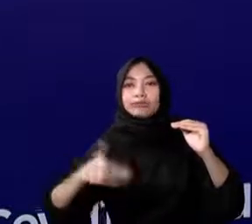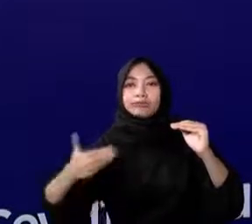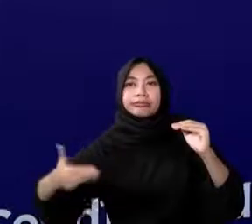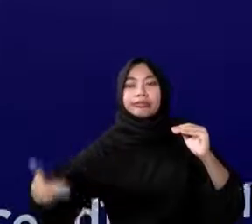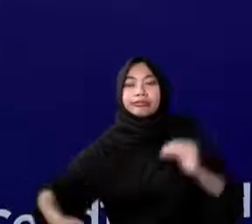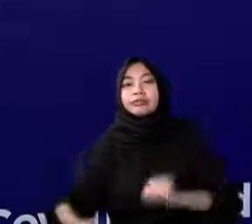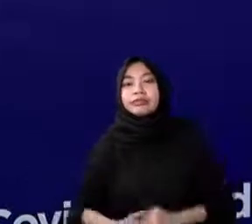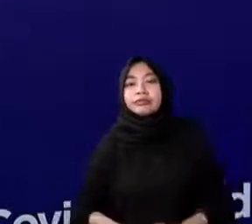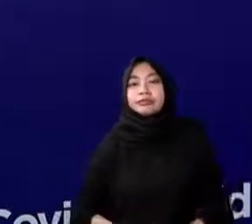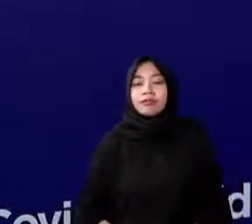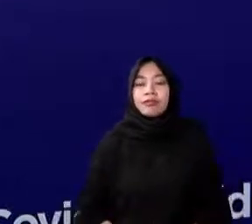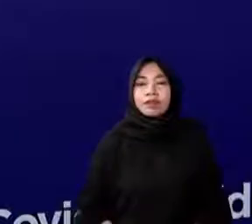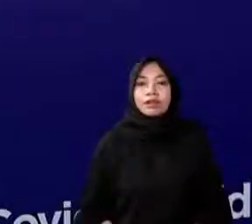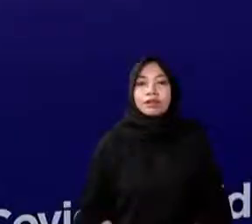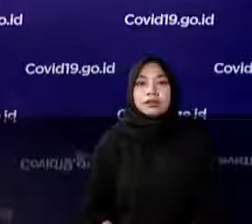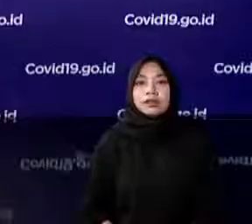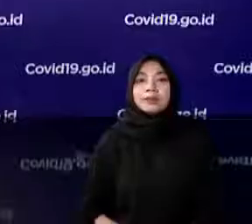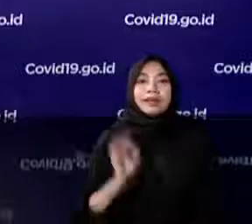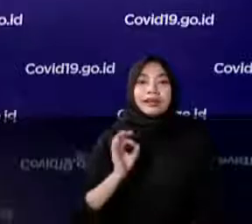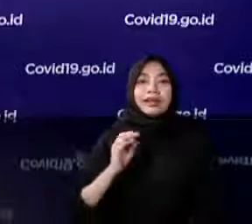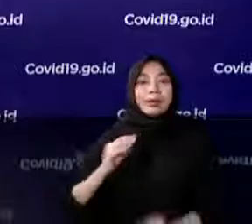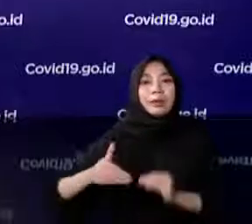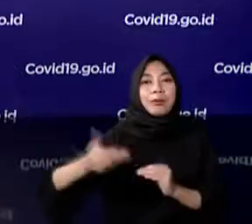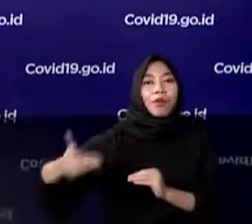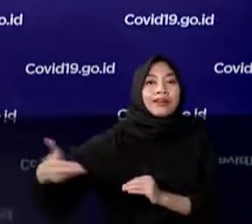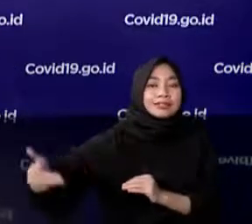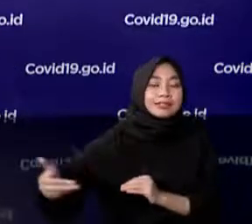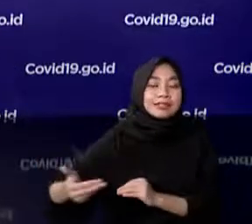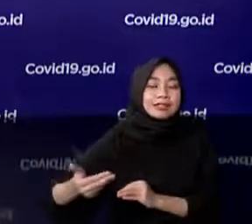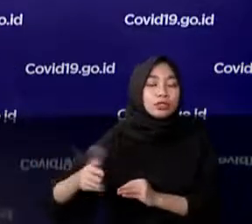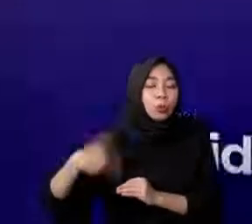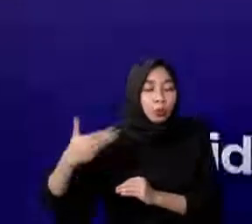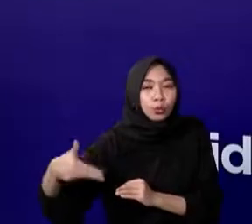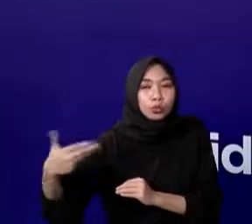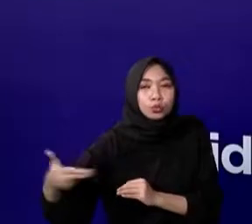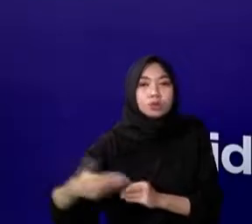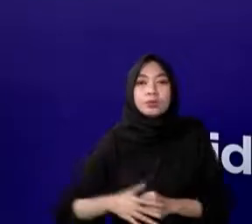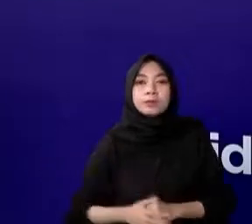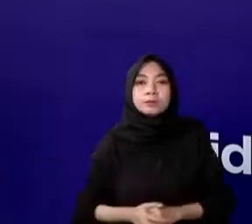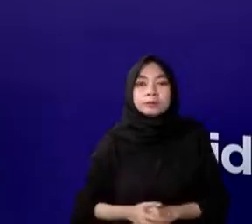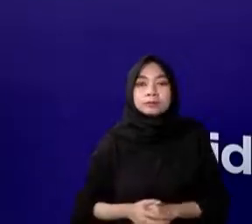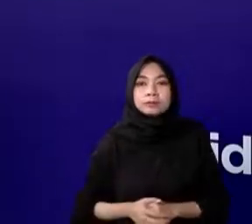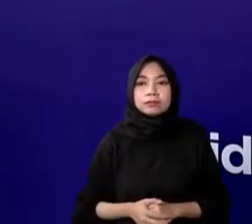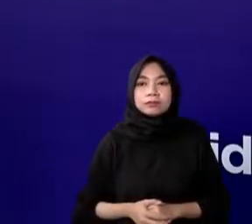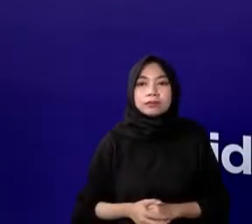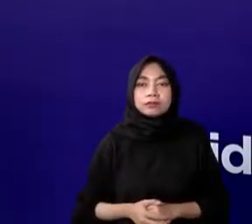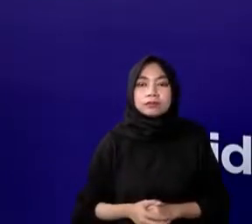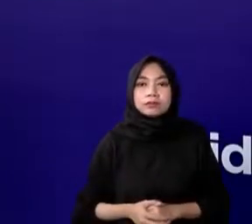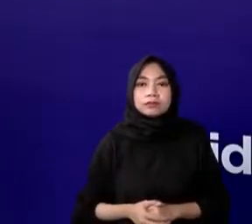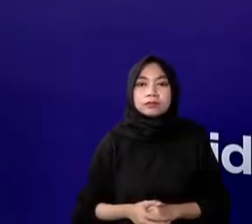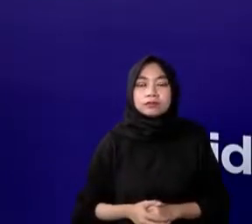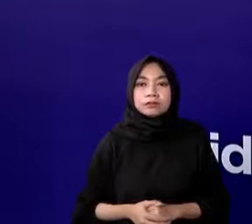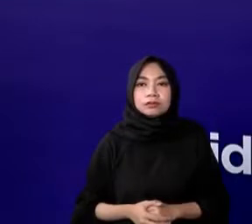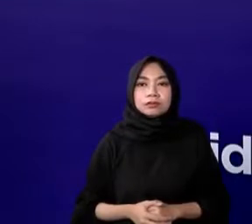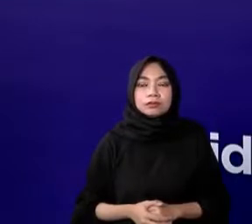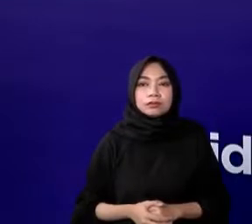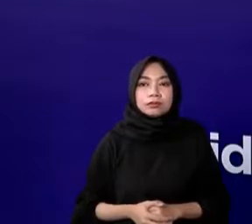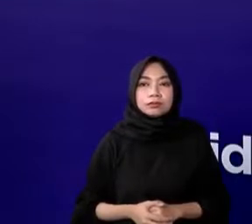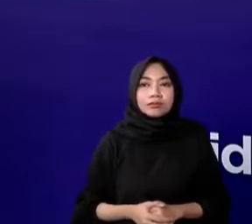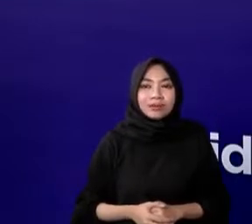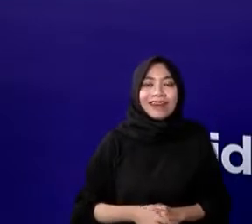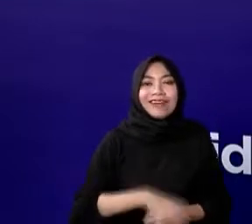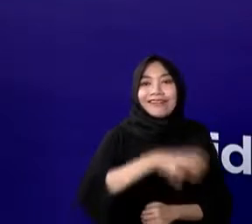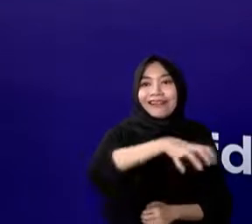November. Iya, terus berprogres ya jadinya Mbak Dewi. Nah, kalau kita tadi melihat daerah mana saja yang pemeriksaan